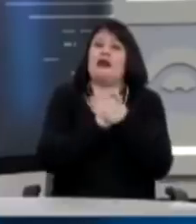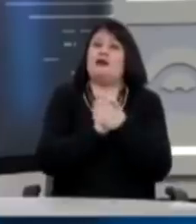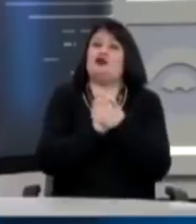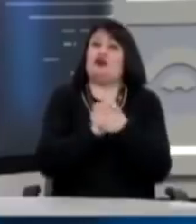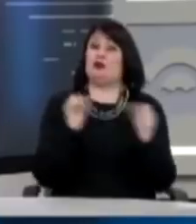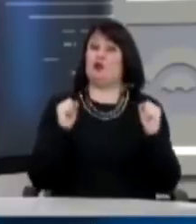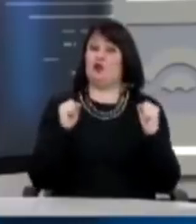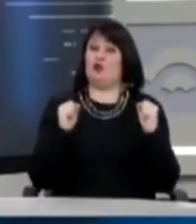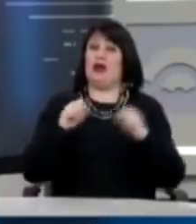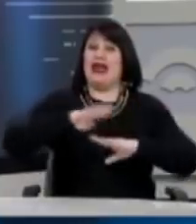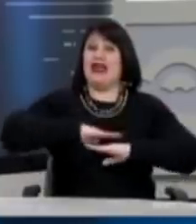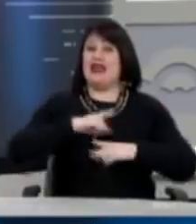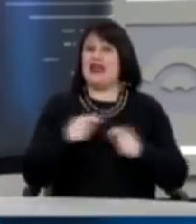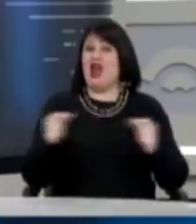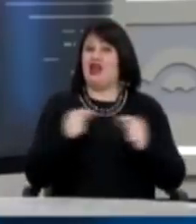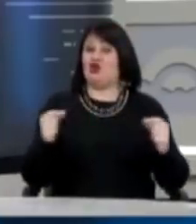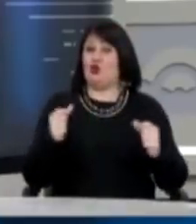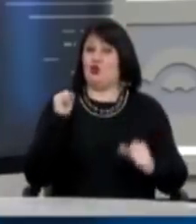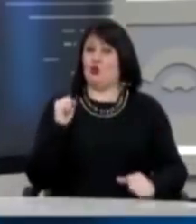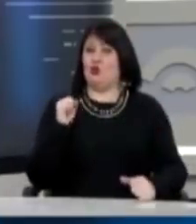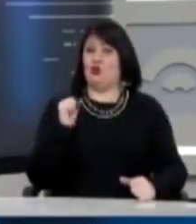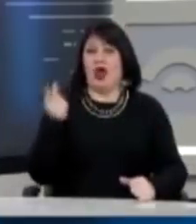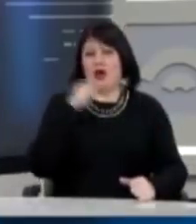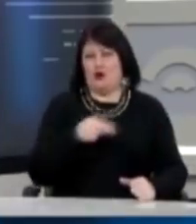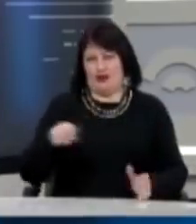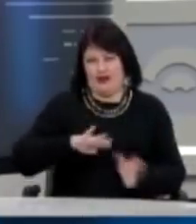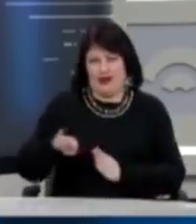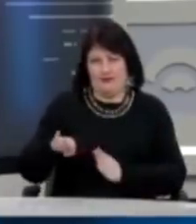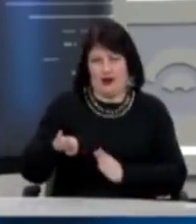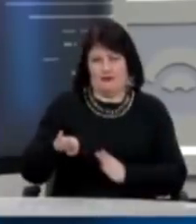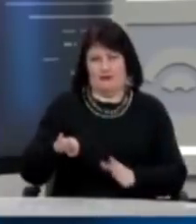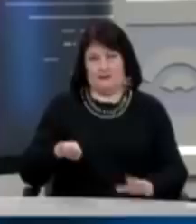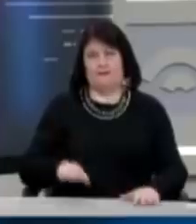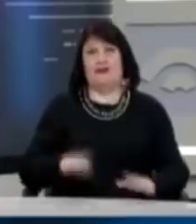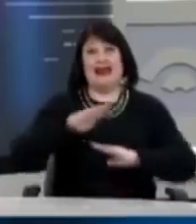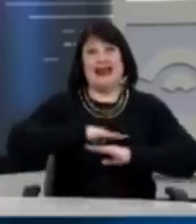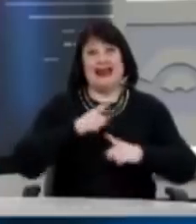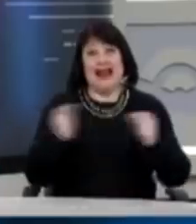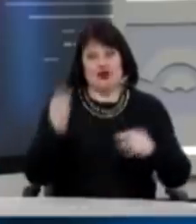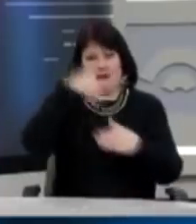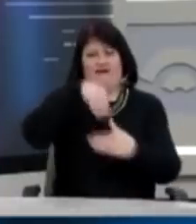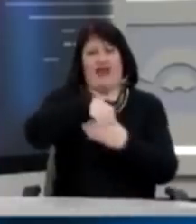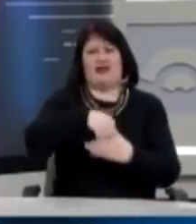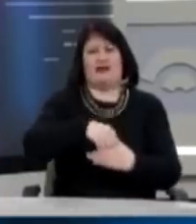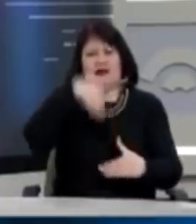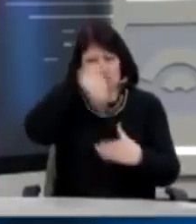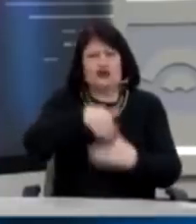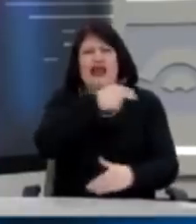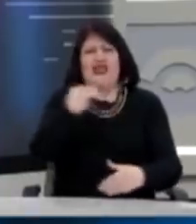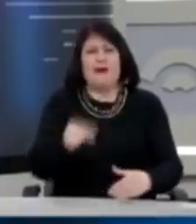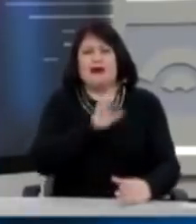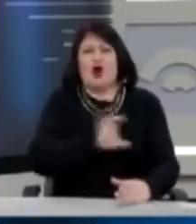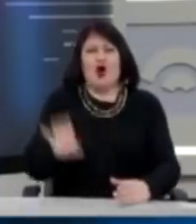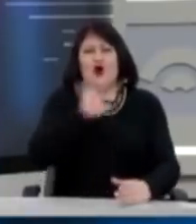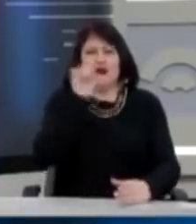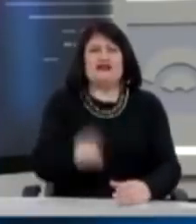Ένωσης και του ΝΑΤΟ. Αυτό είναι μια άλλη ιστορία και θα το πούμε. Του ΝΑΤΟ να επεμβαίνει ακόμα και στα εσωτερικά των χωρών